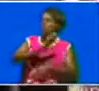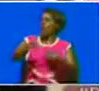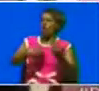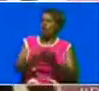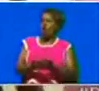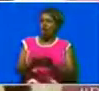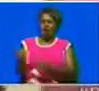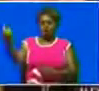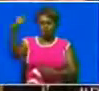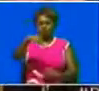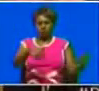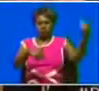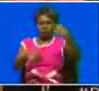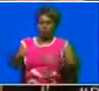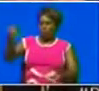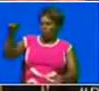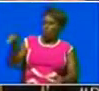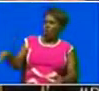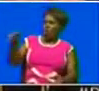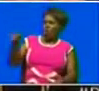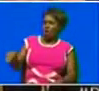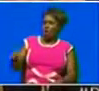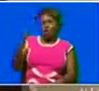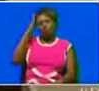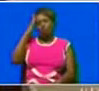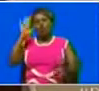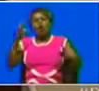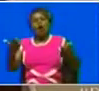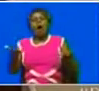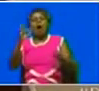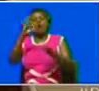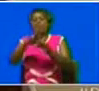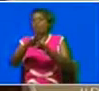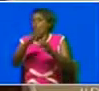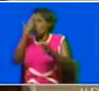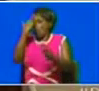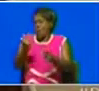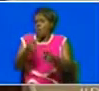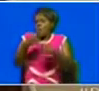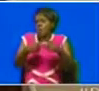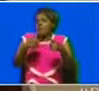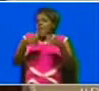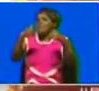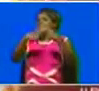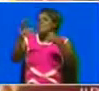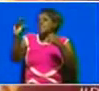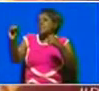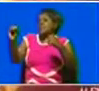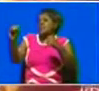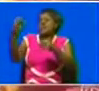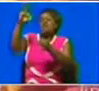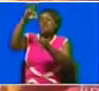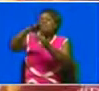waliofika machweo katika uwanja wa Sawasawa kuelewa jinsi uchaguzi unavyofanywa, kwani tangu zaidi ya miaka 60 walioishi nchini jamii